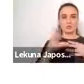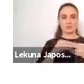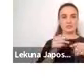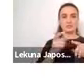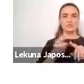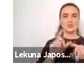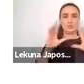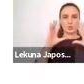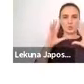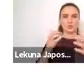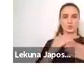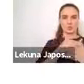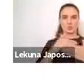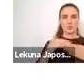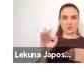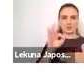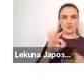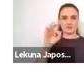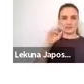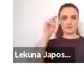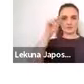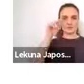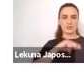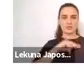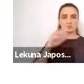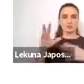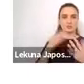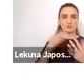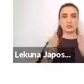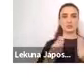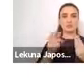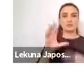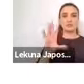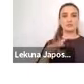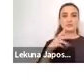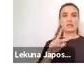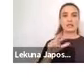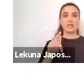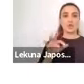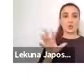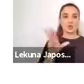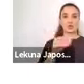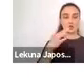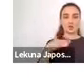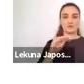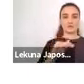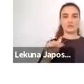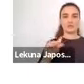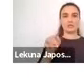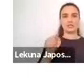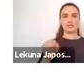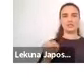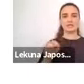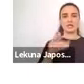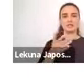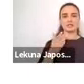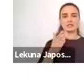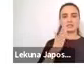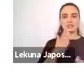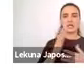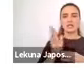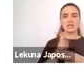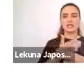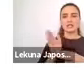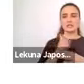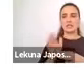სერიოზულ დონეზე ვწავლობ თანამშრომლობას, თუ გითამაშიათ ლეგო თქვენ შვილებთან ერთად, იქ ხდება გადანაწილება და უშუალოდ რომ